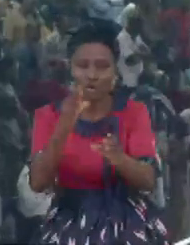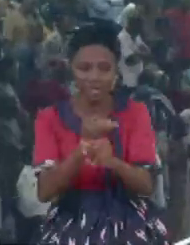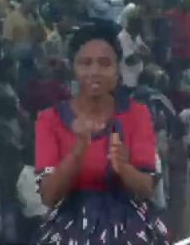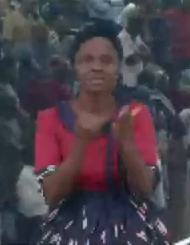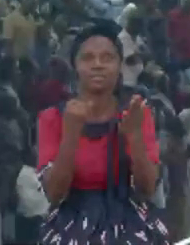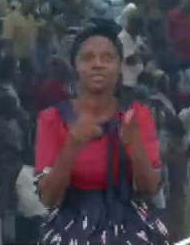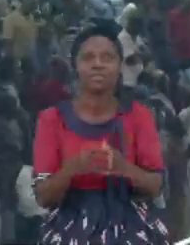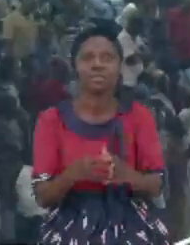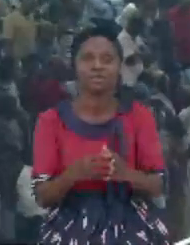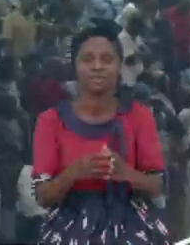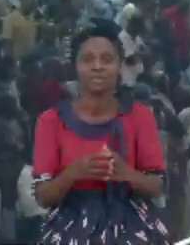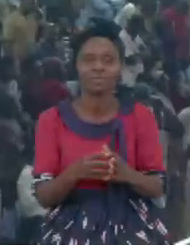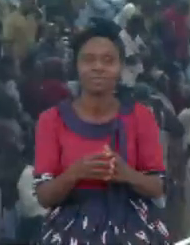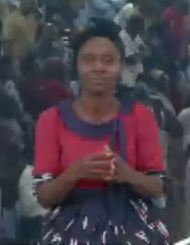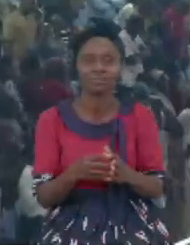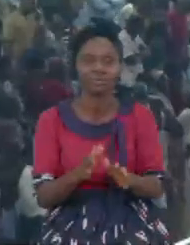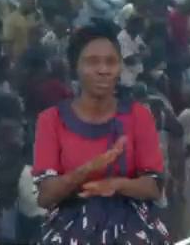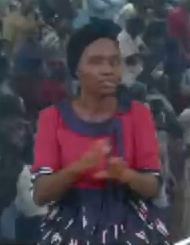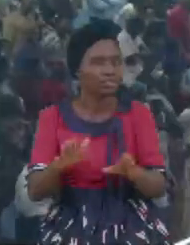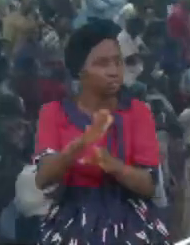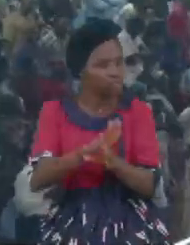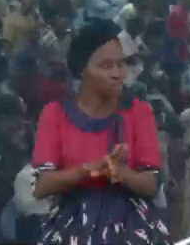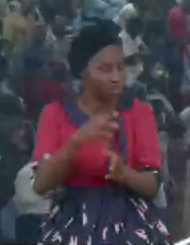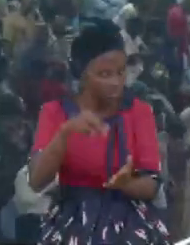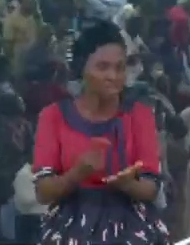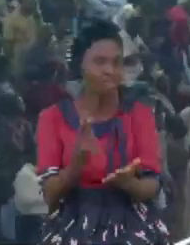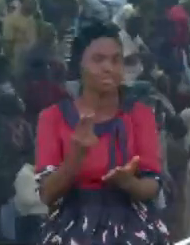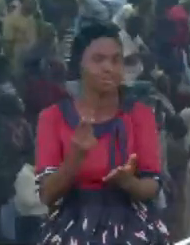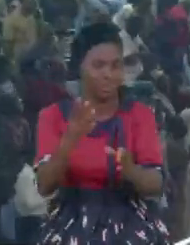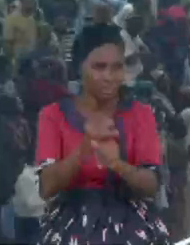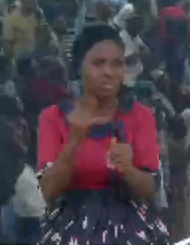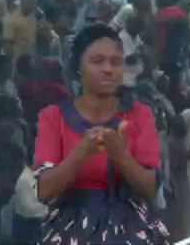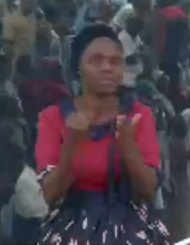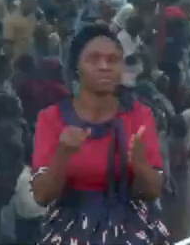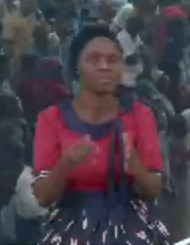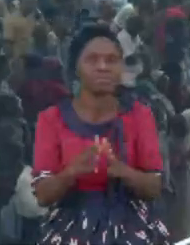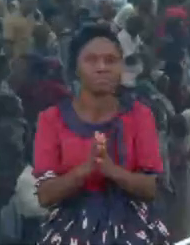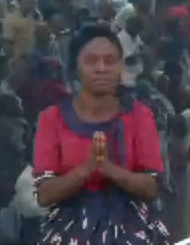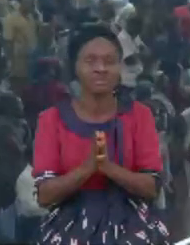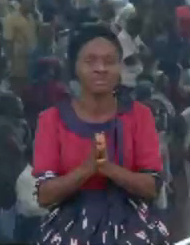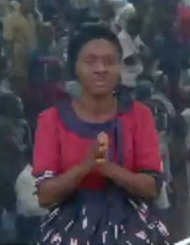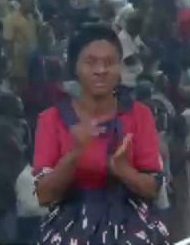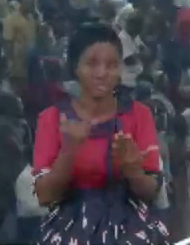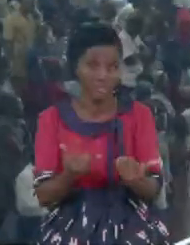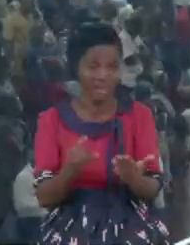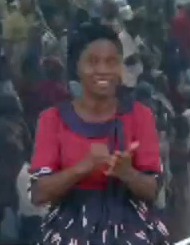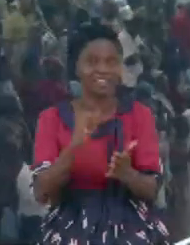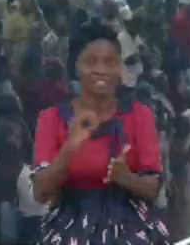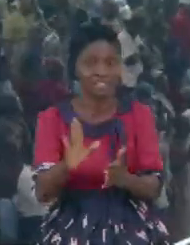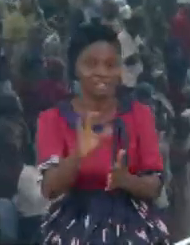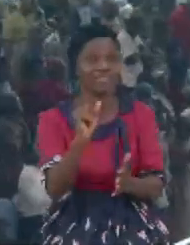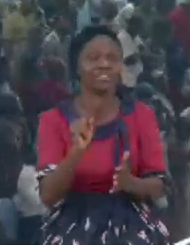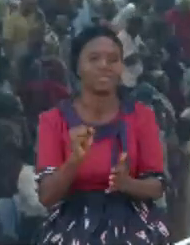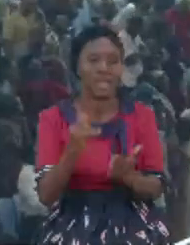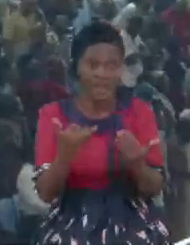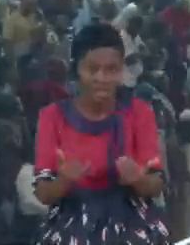va l'obtenir, faut pas rester assis, lève-toi, va posséder, c'est pour